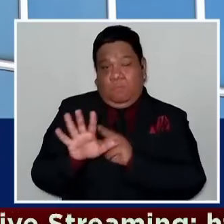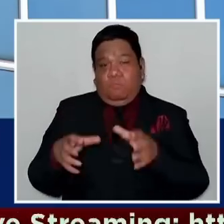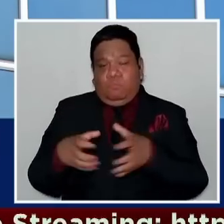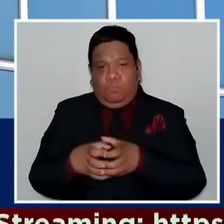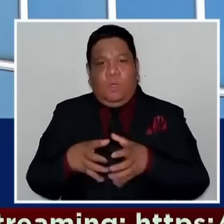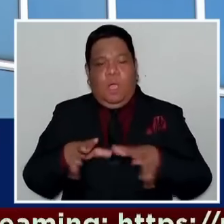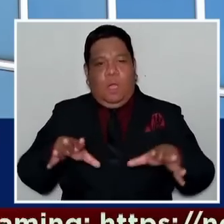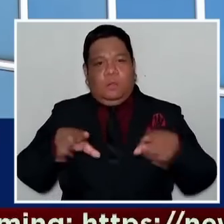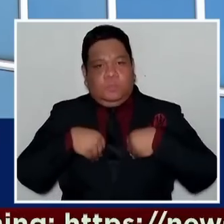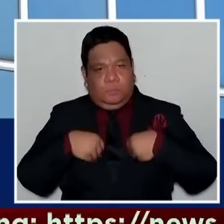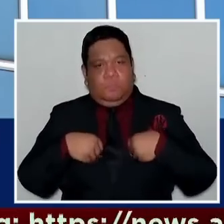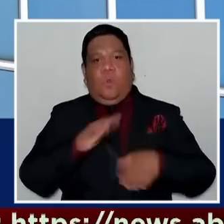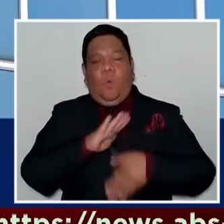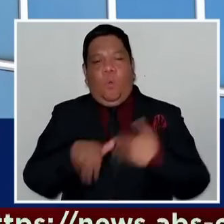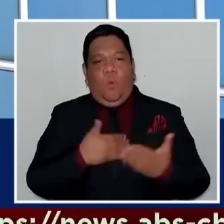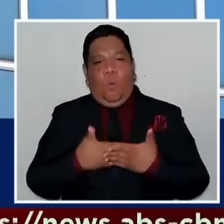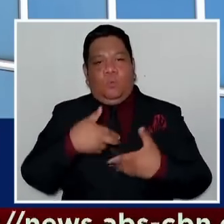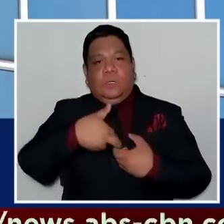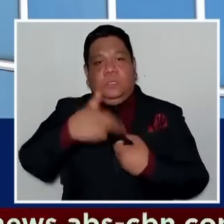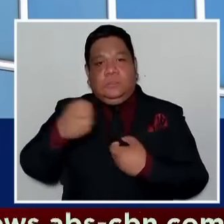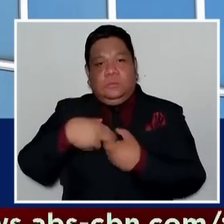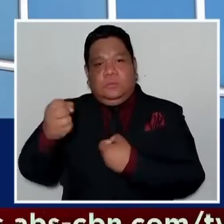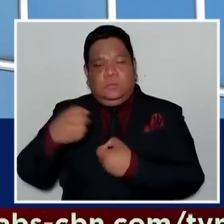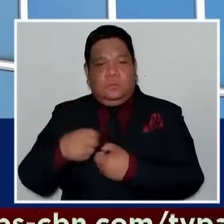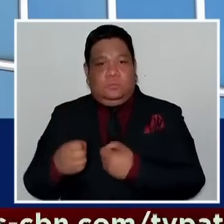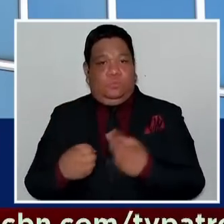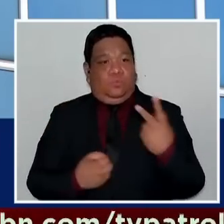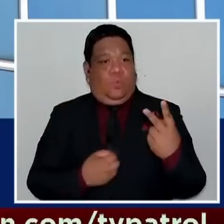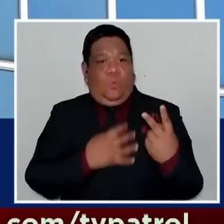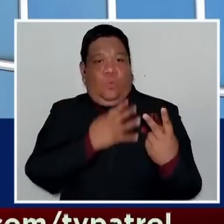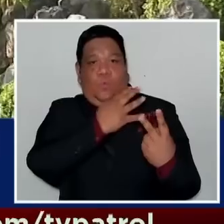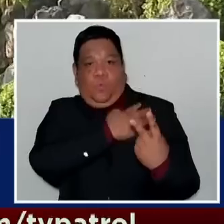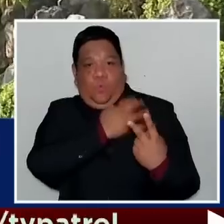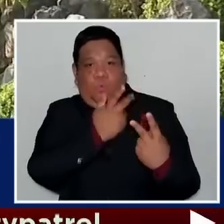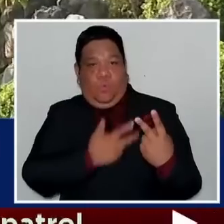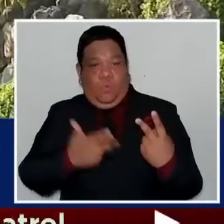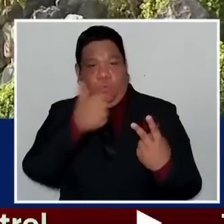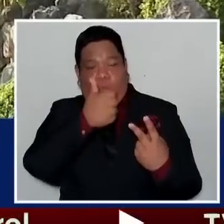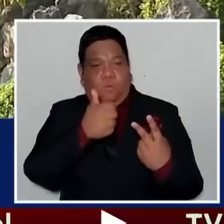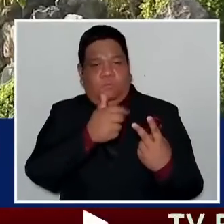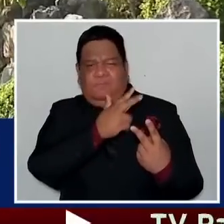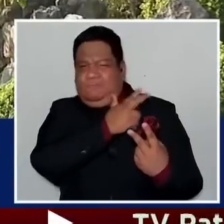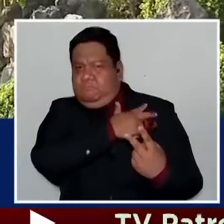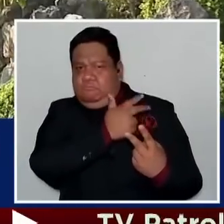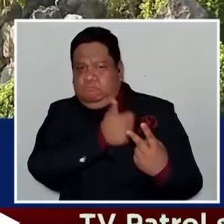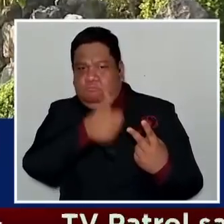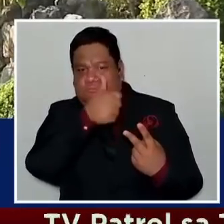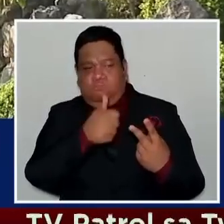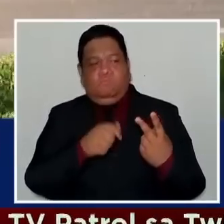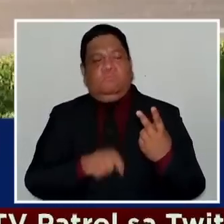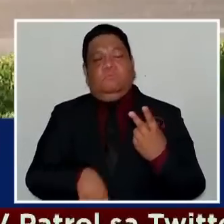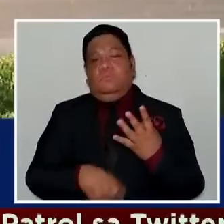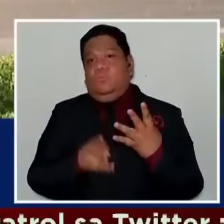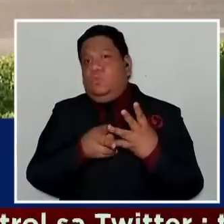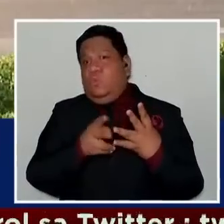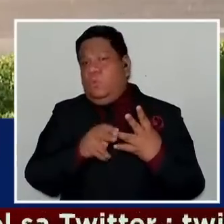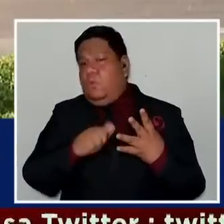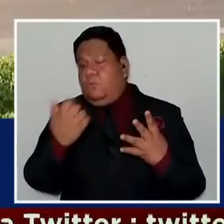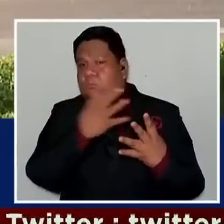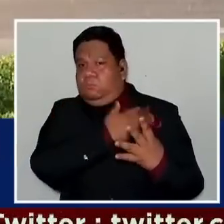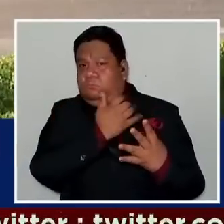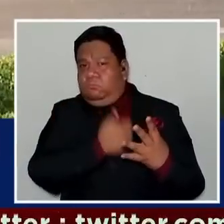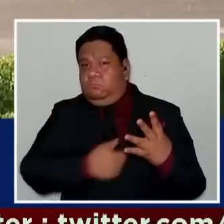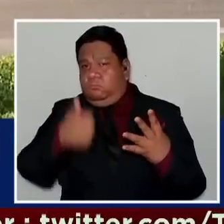courtesy resignation ng 2 colonel at 2 general ng PNP, gayon din ang pagsasampa ng